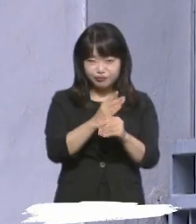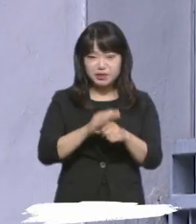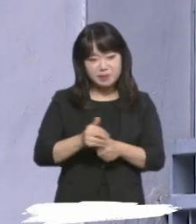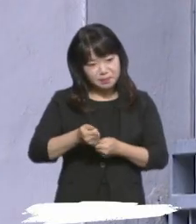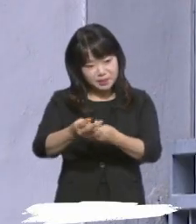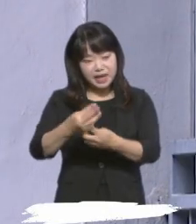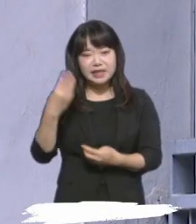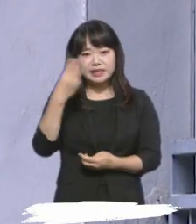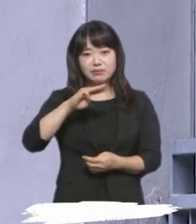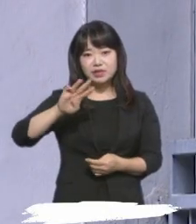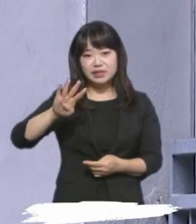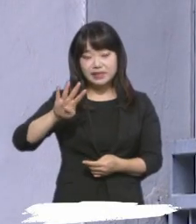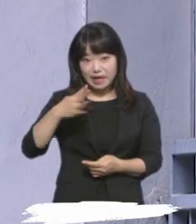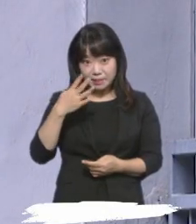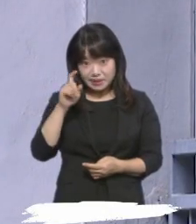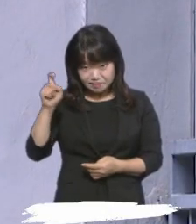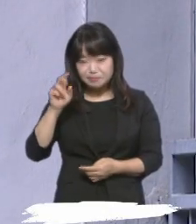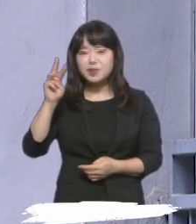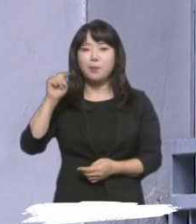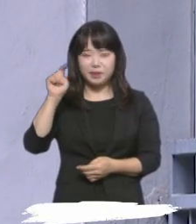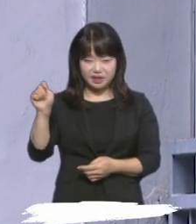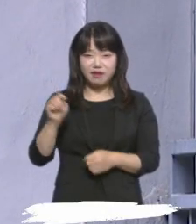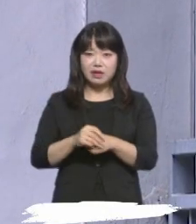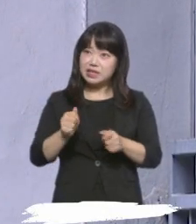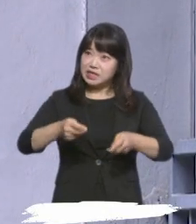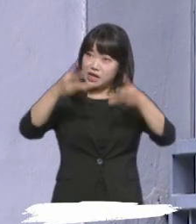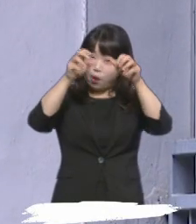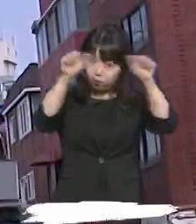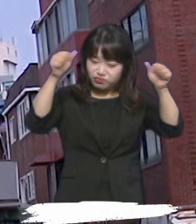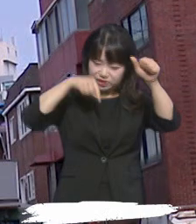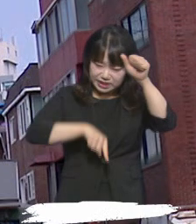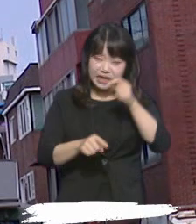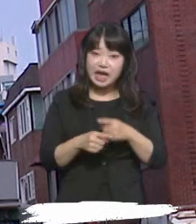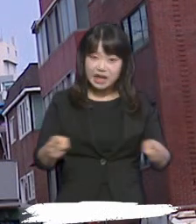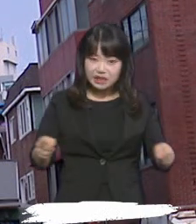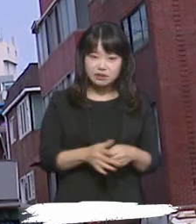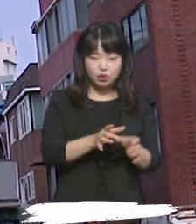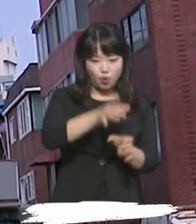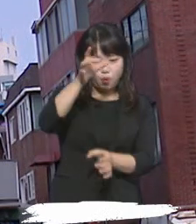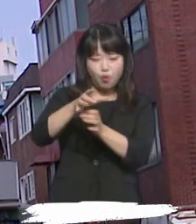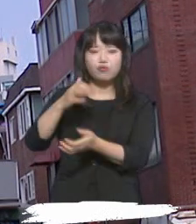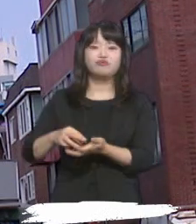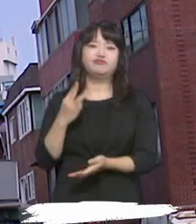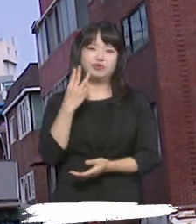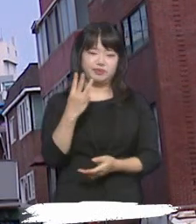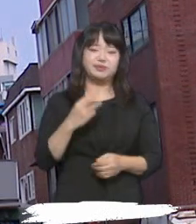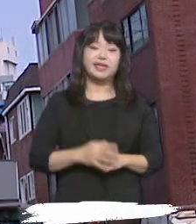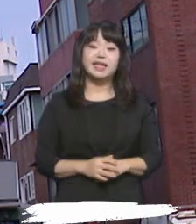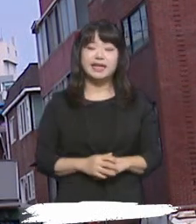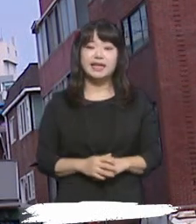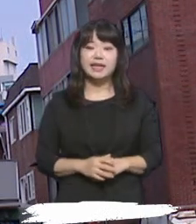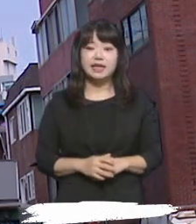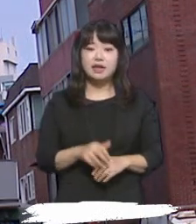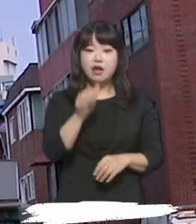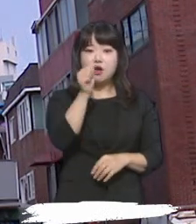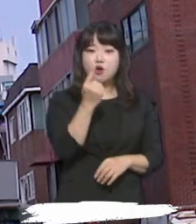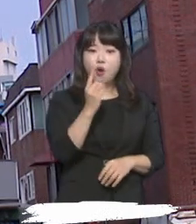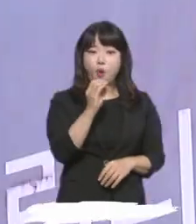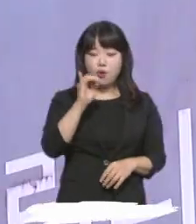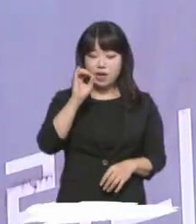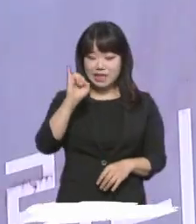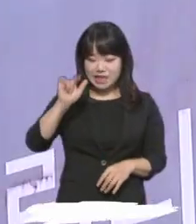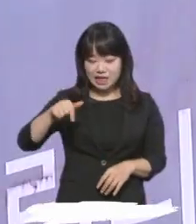면적 3,410제곱미터로 지상 5층, 지하 1층 3개동으로 구성되어 있습니다. 홍익동